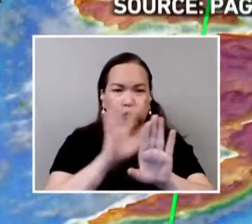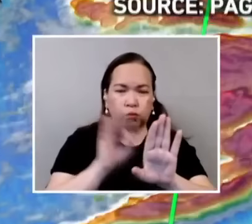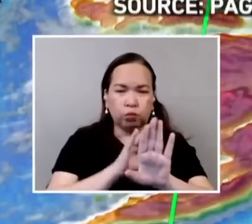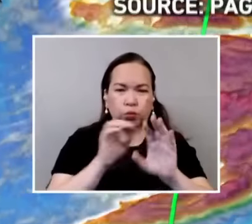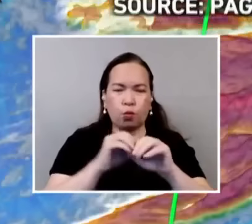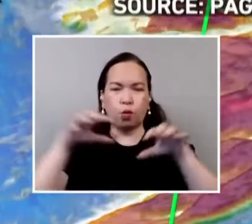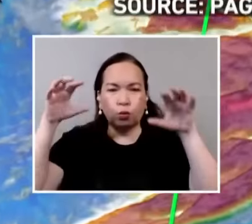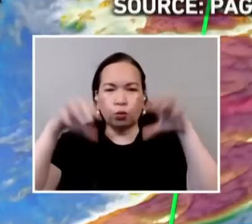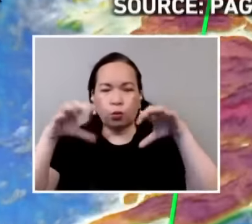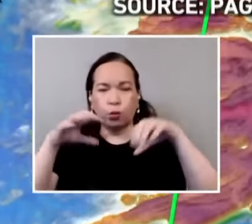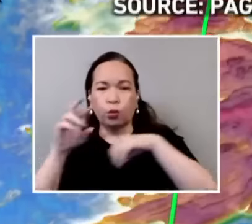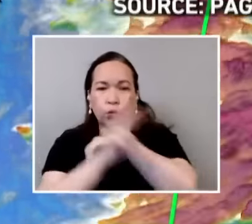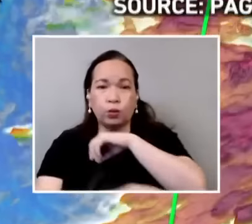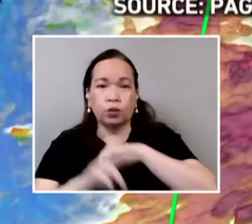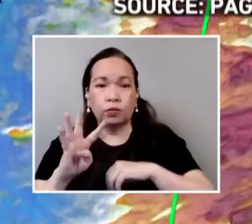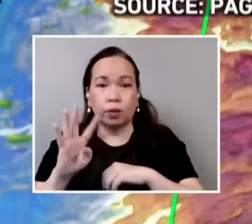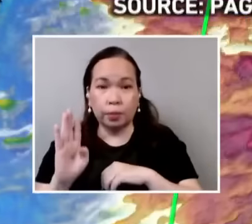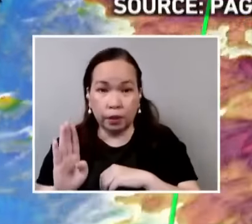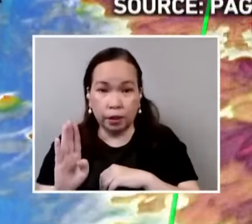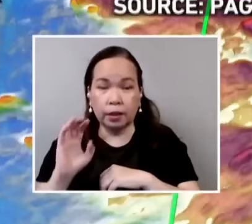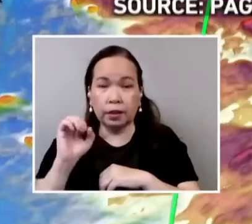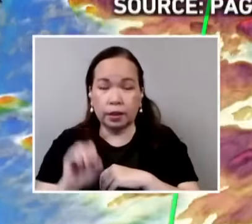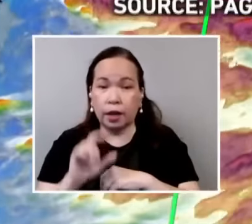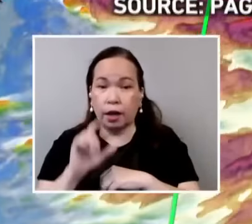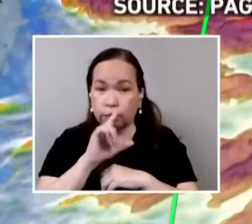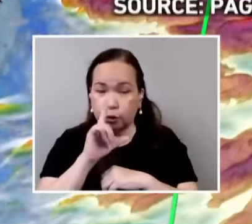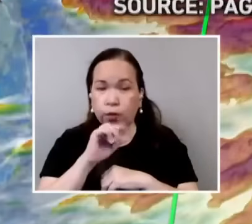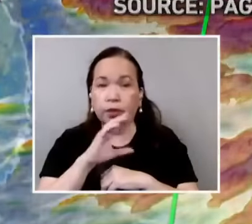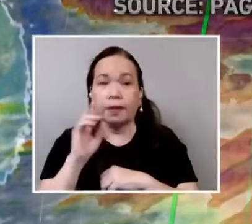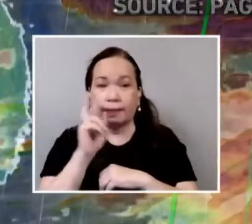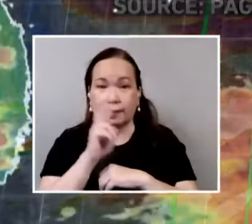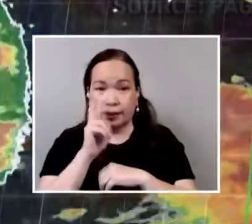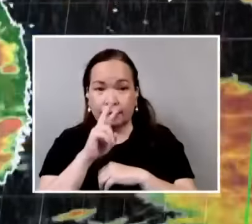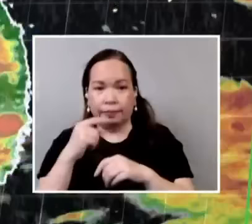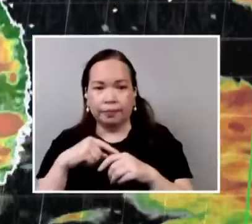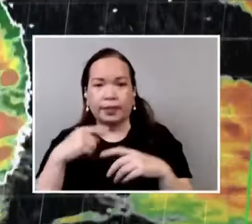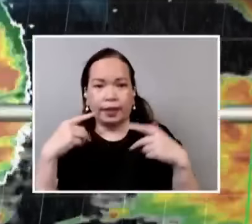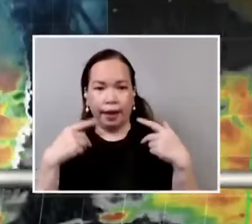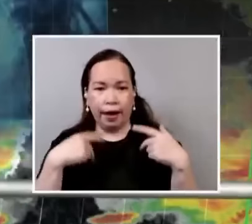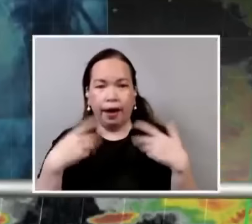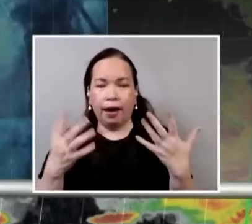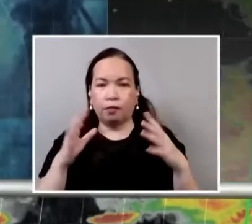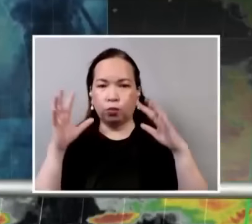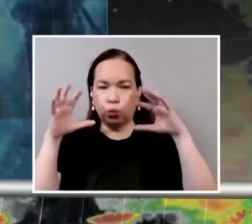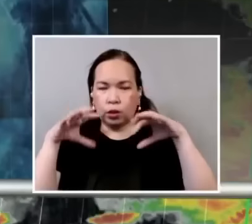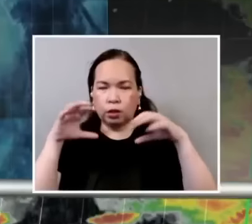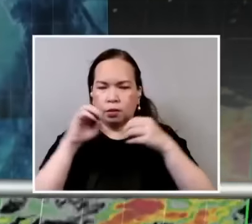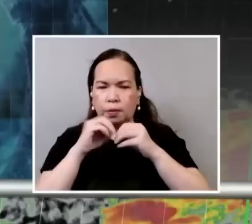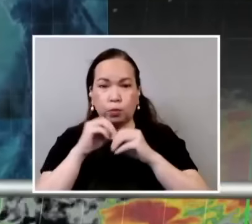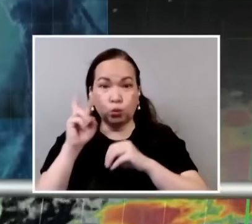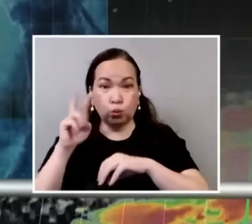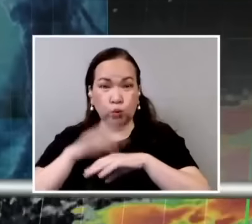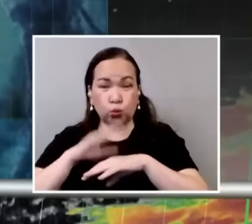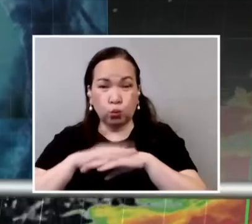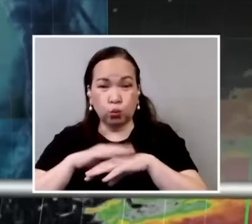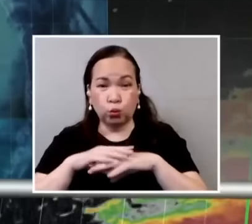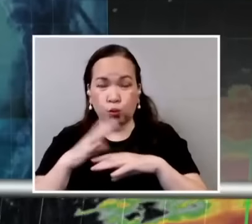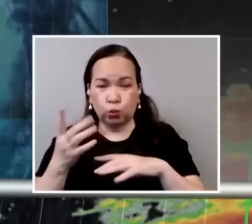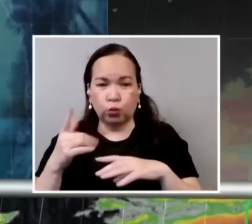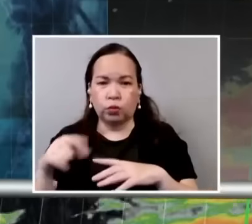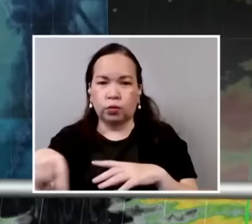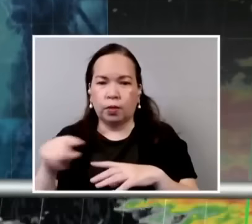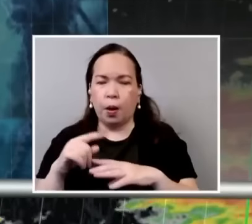ibang bahagi po ng Southern Luzon at maging sa Visayas. Nakataas na po ang wind signal number 2 dyan sa amin sa Catanduanes, sa eastern part